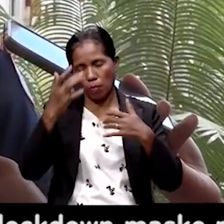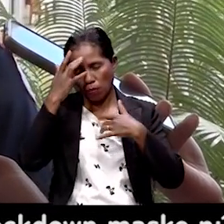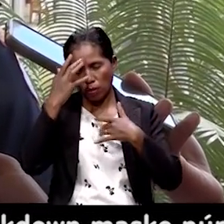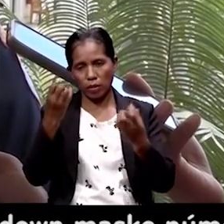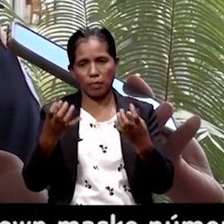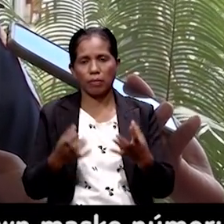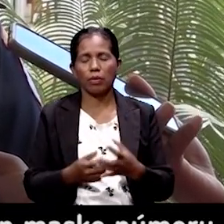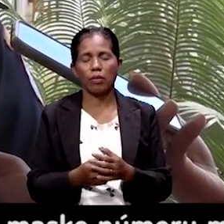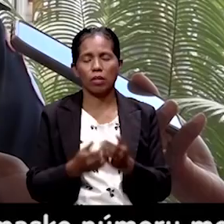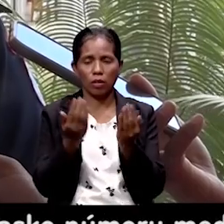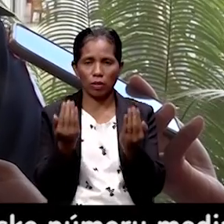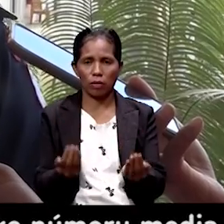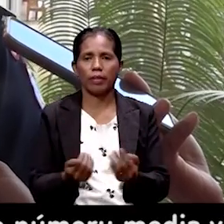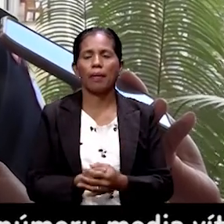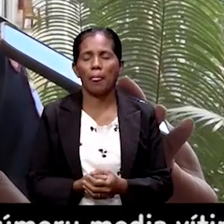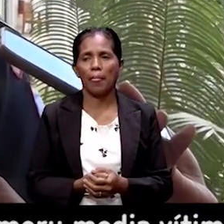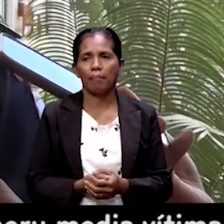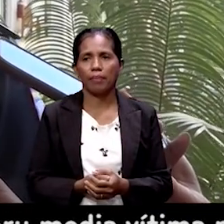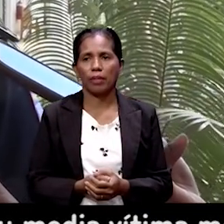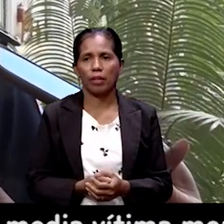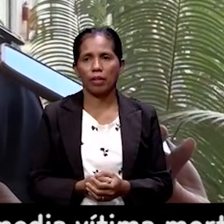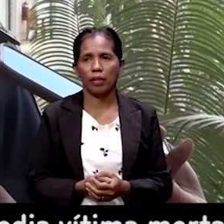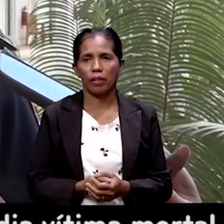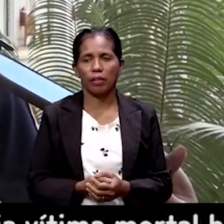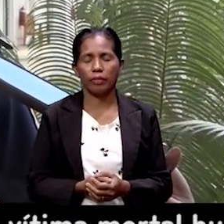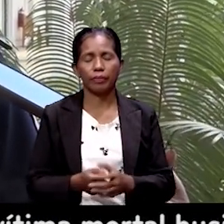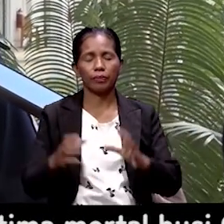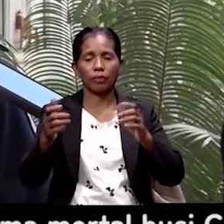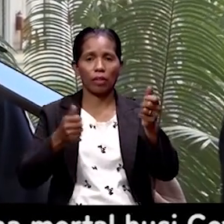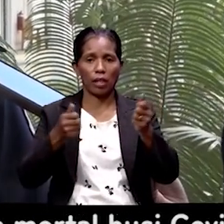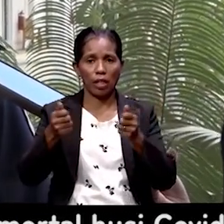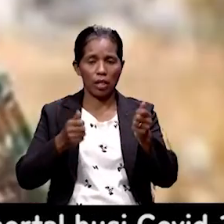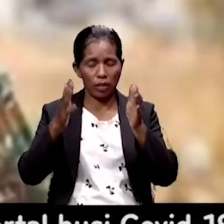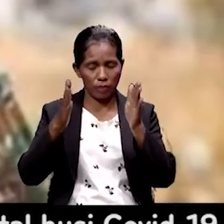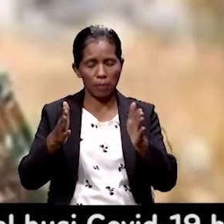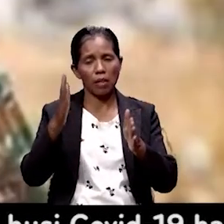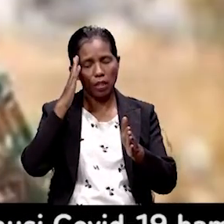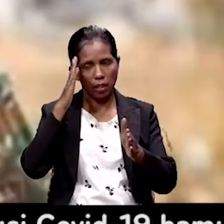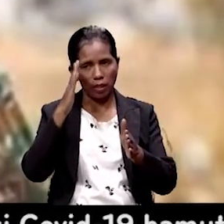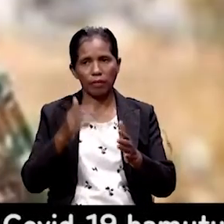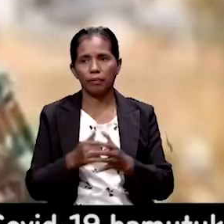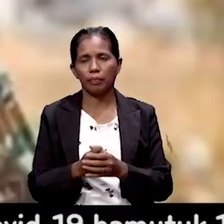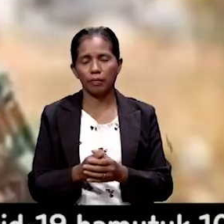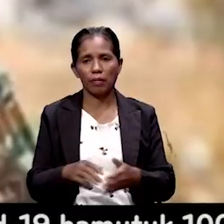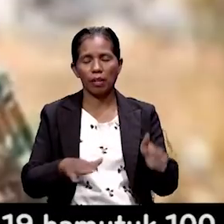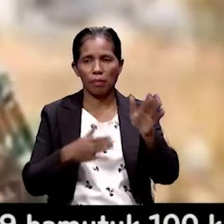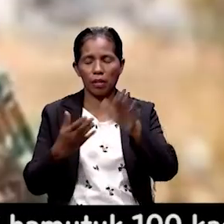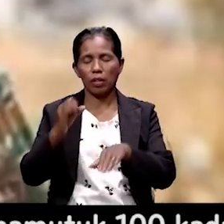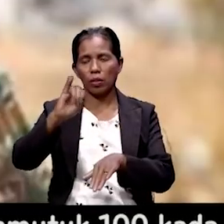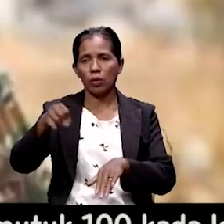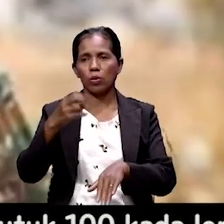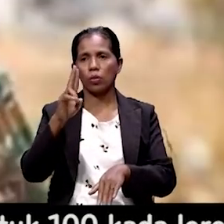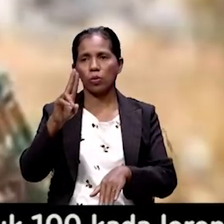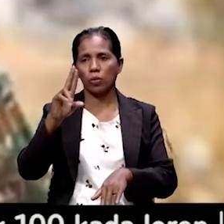los. So kondutor ne mak nia mak aten tamba nia mak lori di kereta. Mate bien Zulia da Conceição, husi